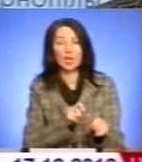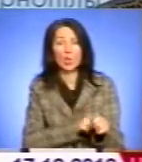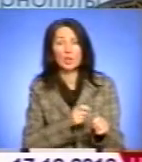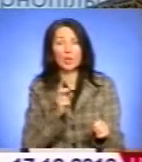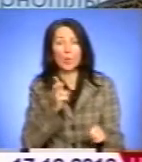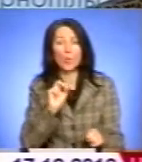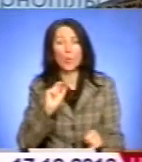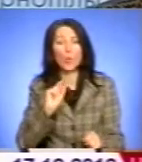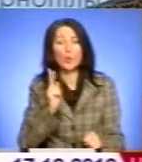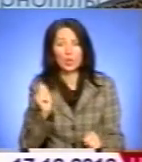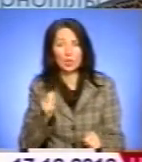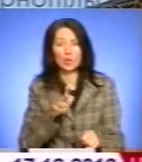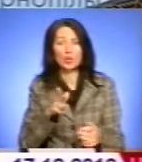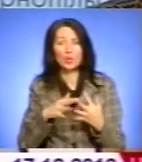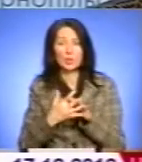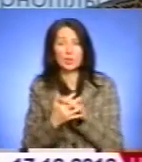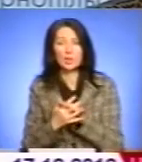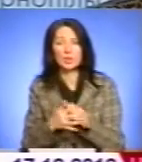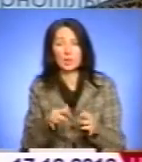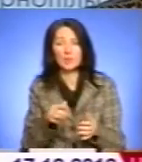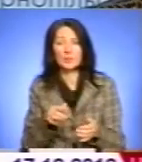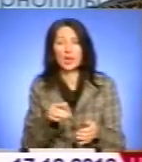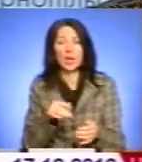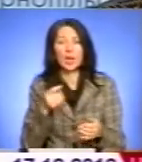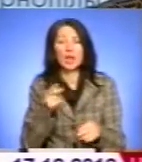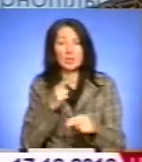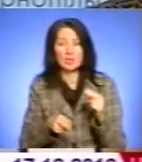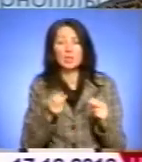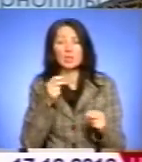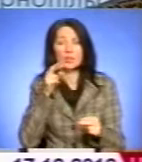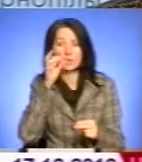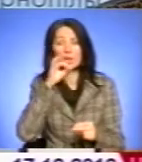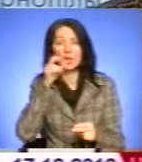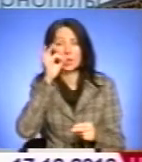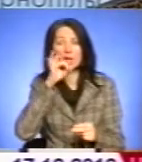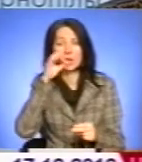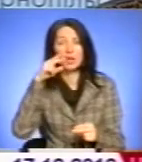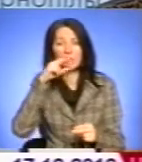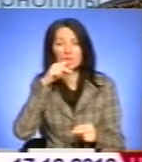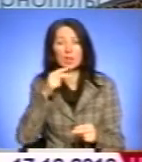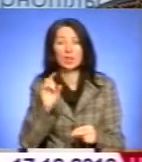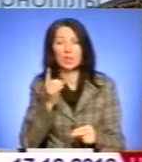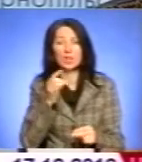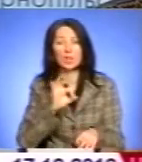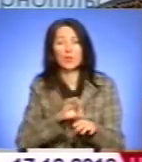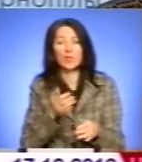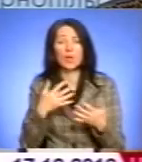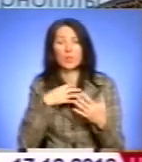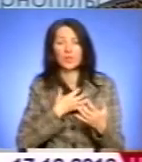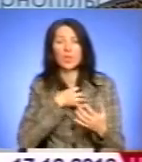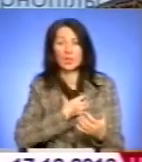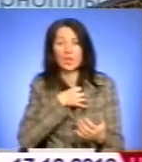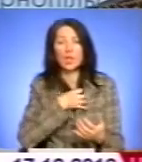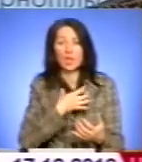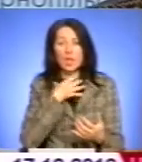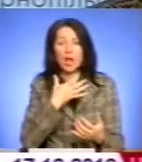що закінчились ліки, дитина хвора, задихалася, медсестра там вже в тому селі нічого не могла діяти, ніякої ради